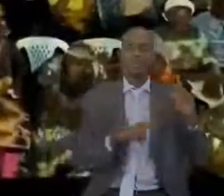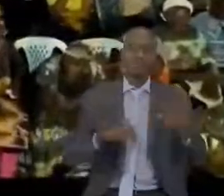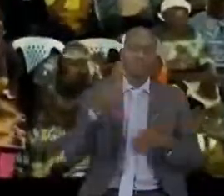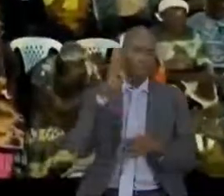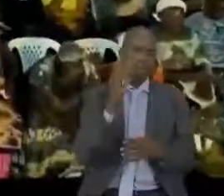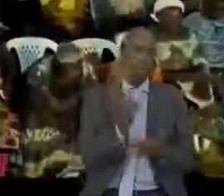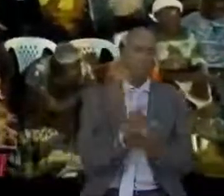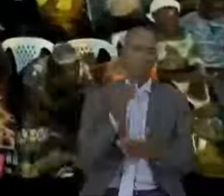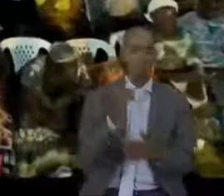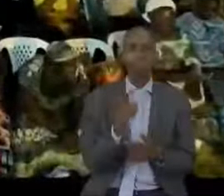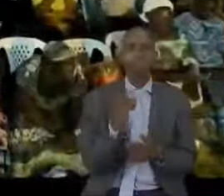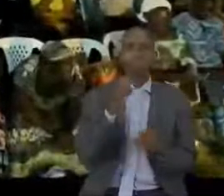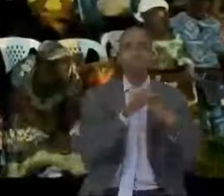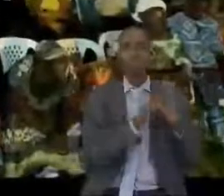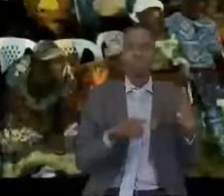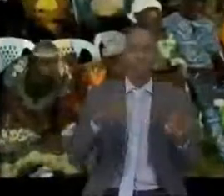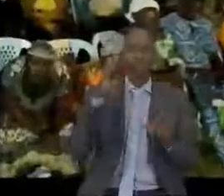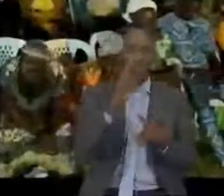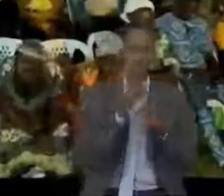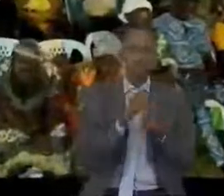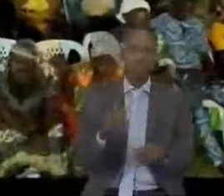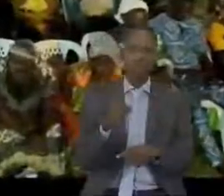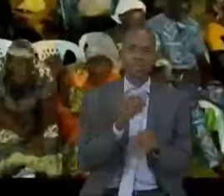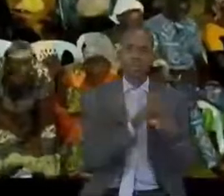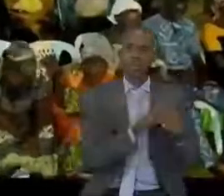remplissez le formulaire.